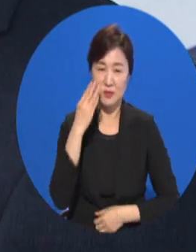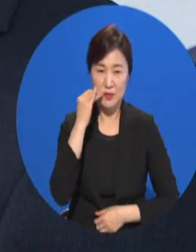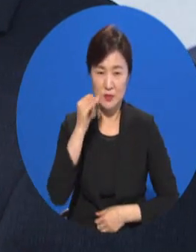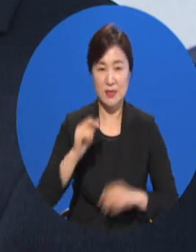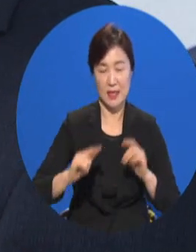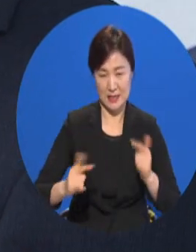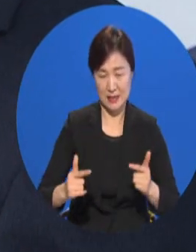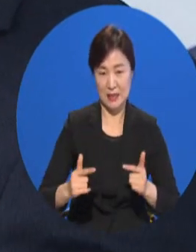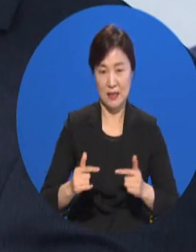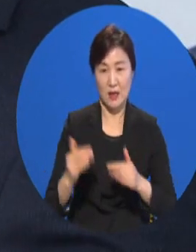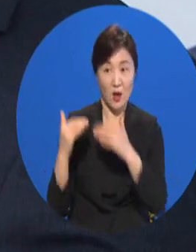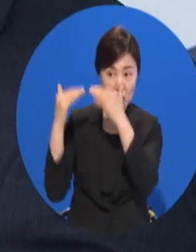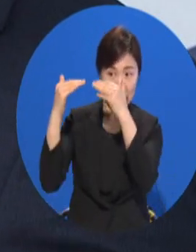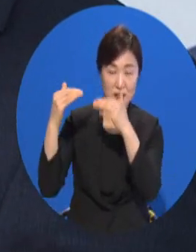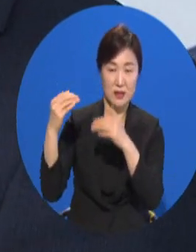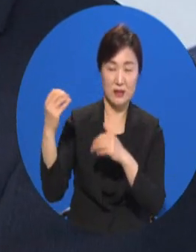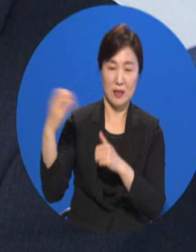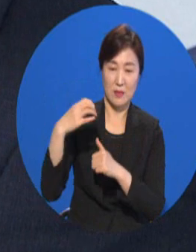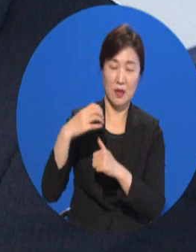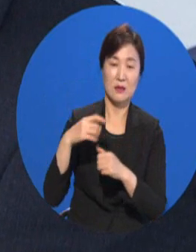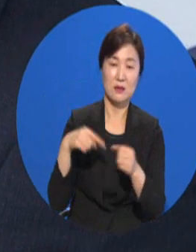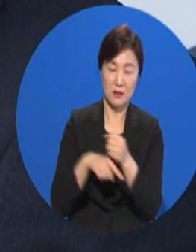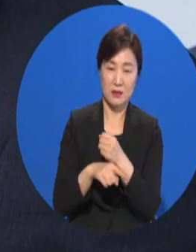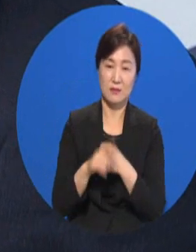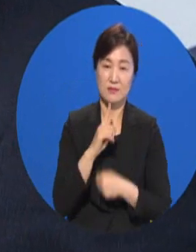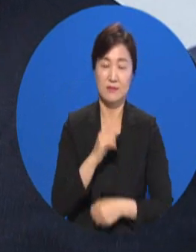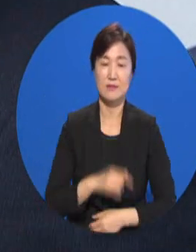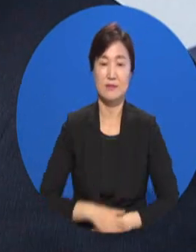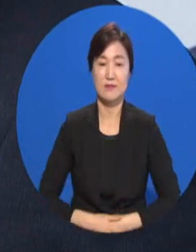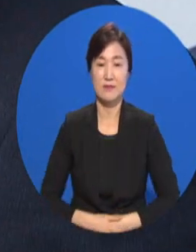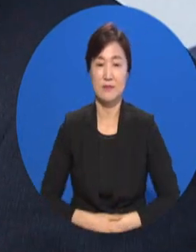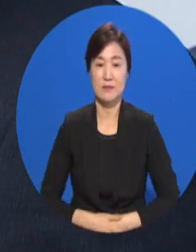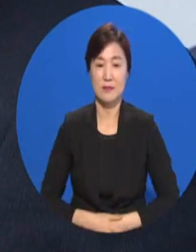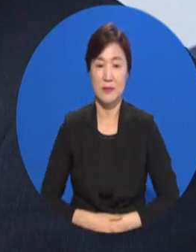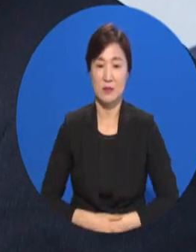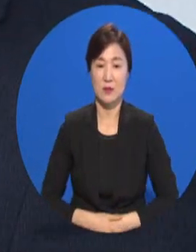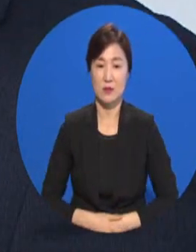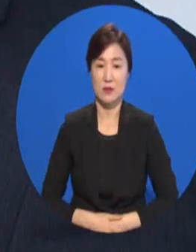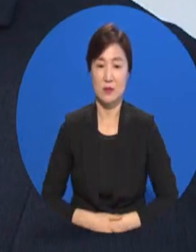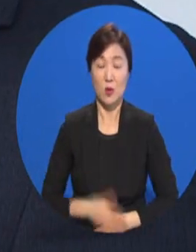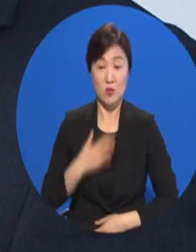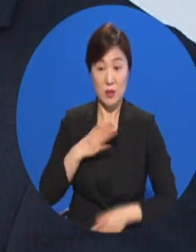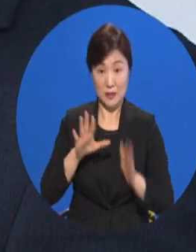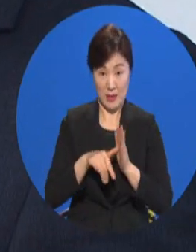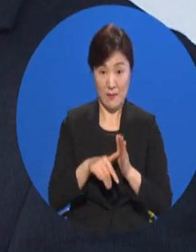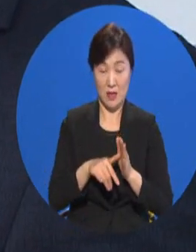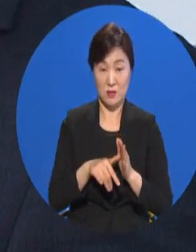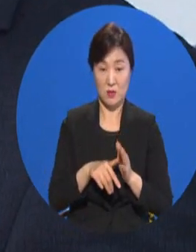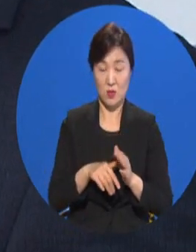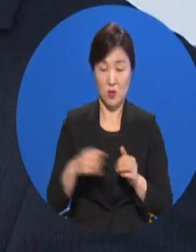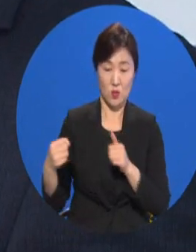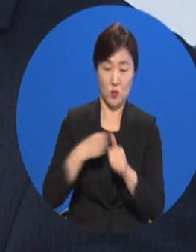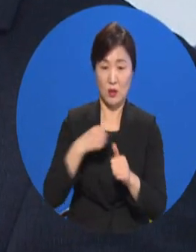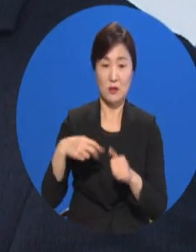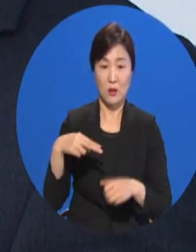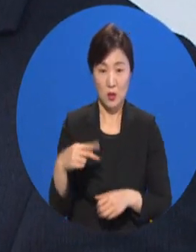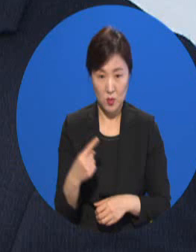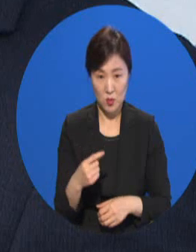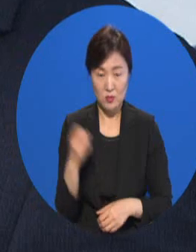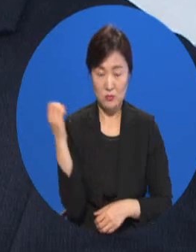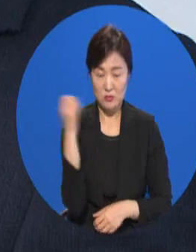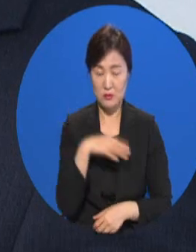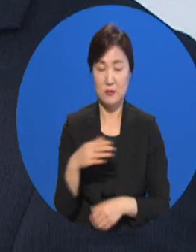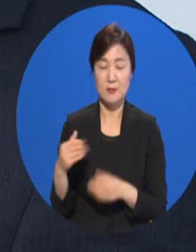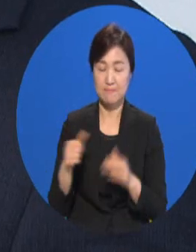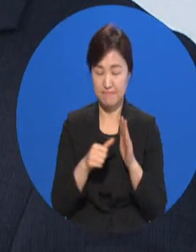않아. 우리 특히 이제 기존 세대들이요. 그래서 이 문제를 저희 때만 하더라도 뭐 구타를 당해도 뭐 그거는